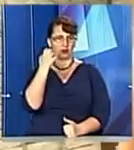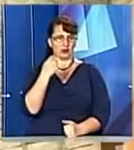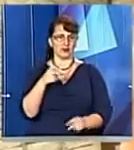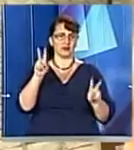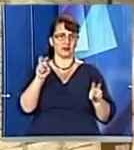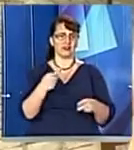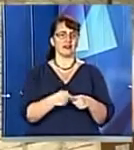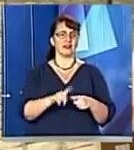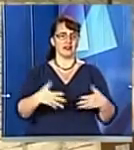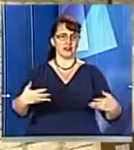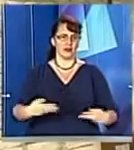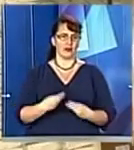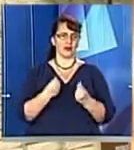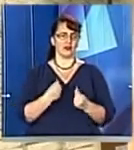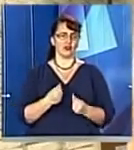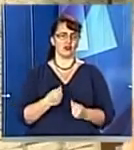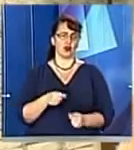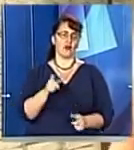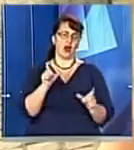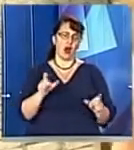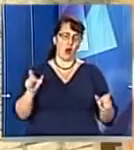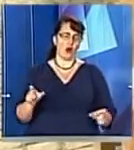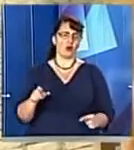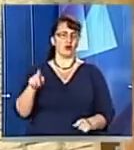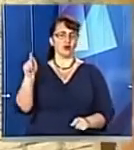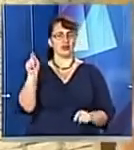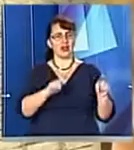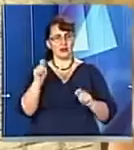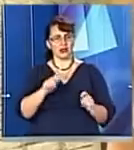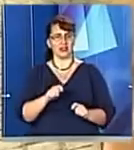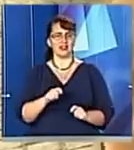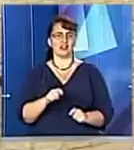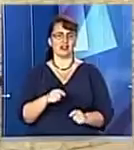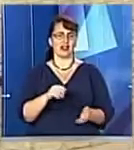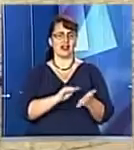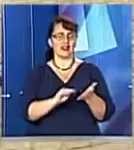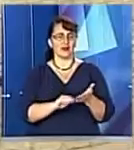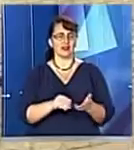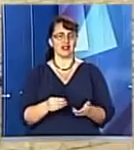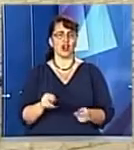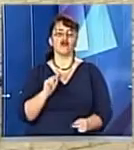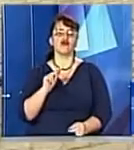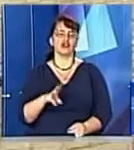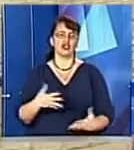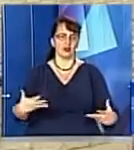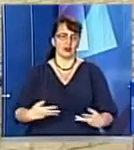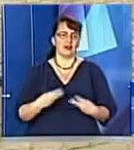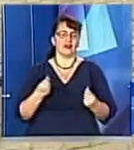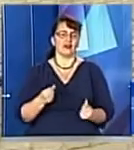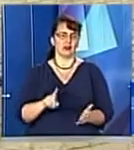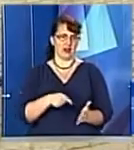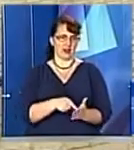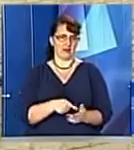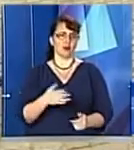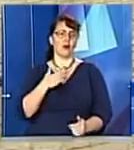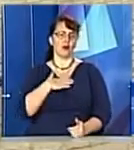аби мешканці та Львів та гості міста змогли показати, як саме і на що саме їх надихає наше місто. Тут три моїх фотографії на